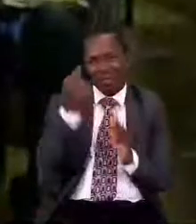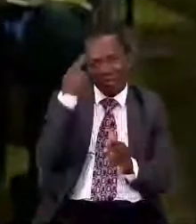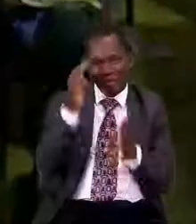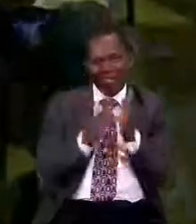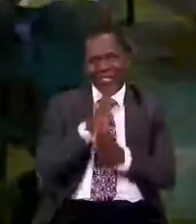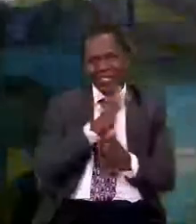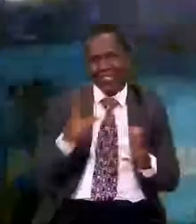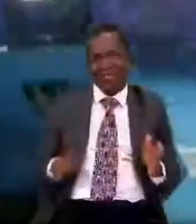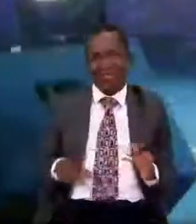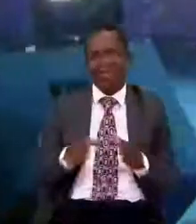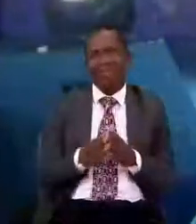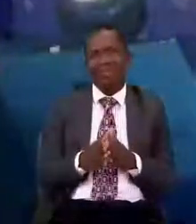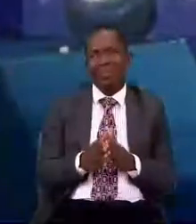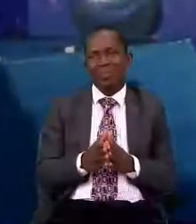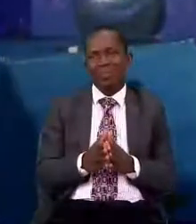Amen.